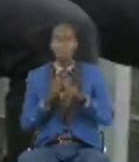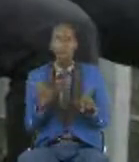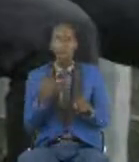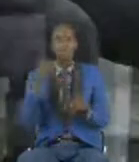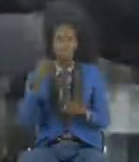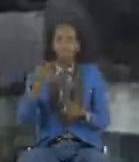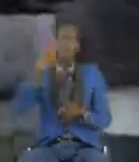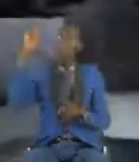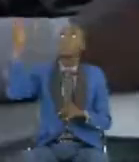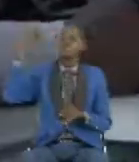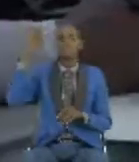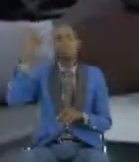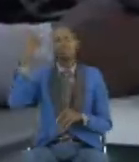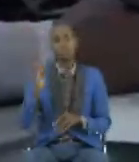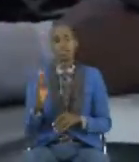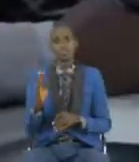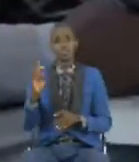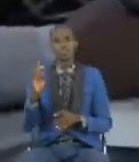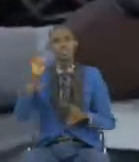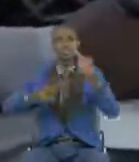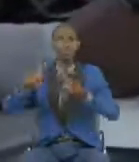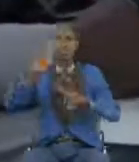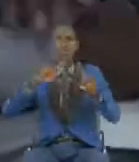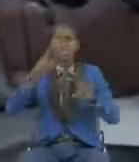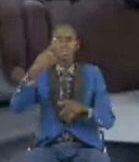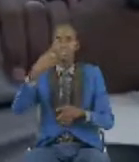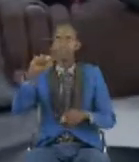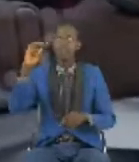Dieu. Quelqu'un crie la grâce de Dieu.